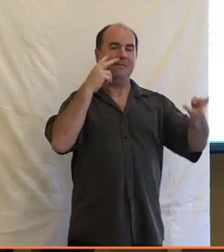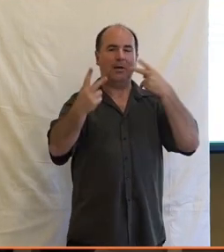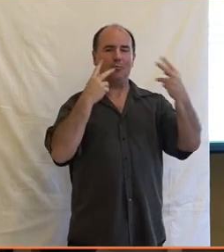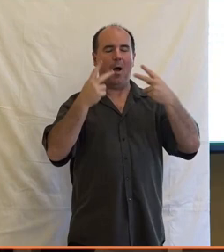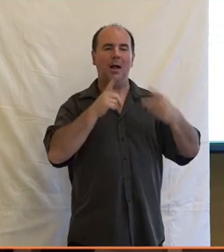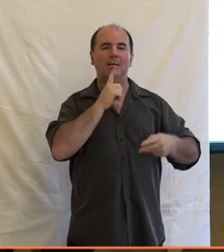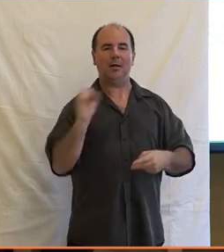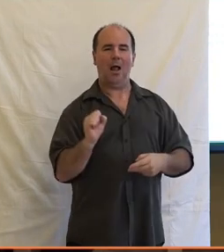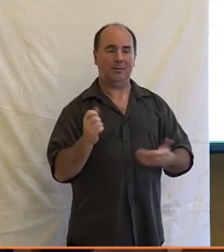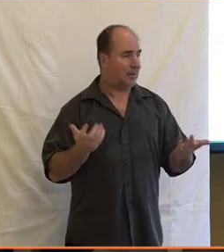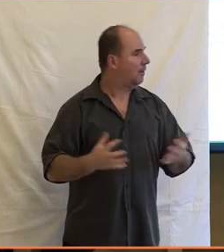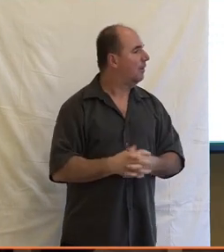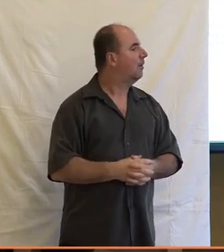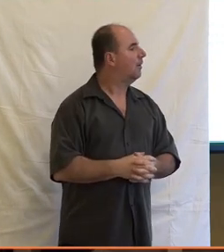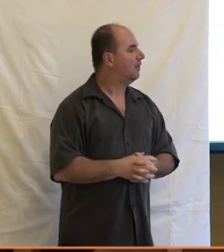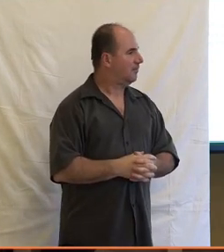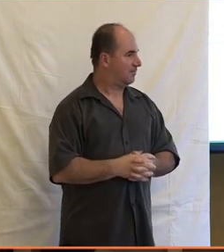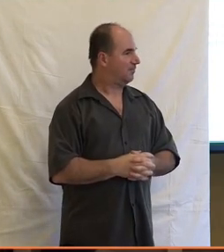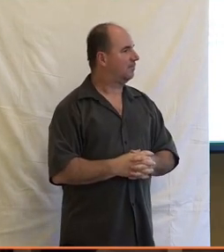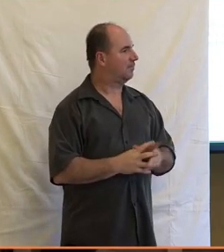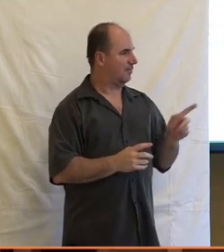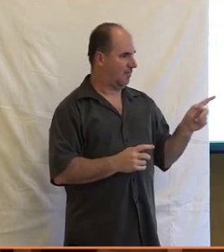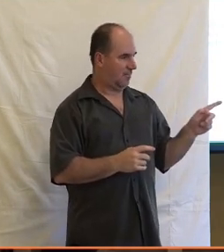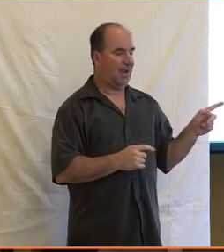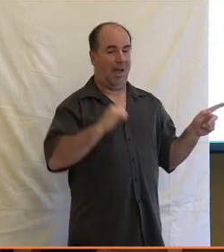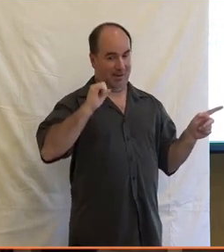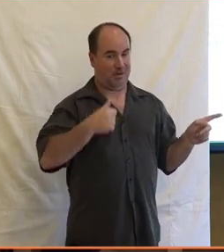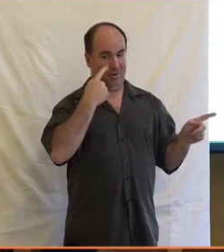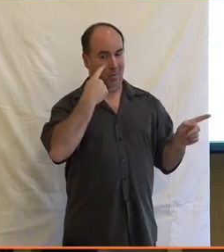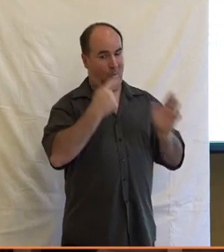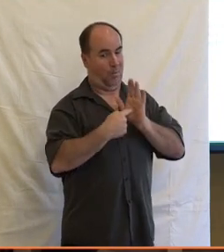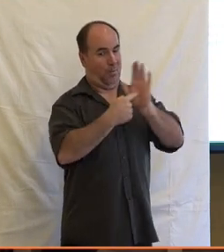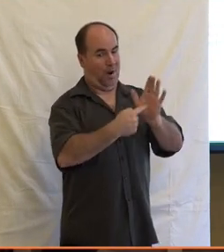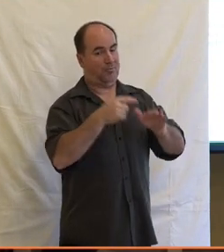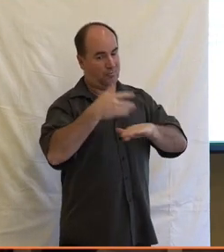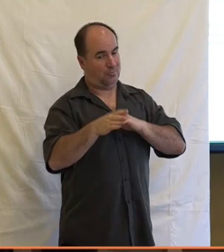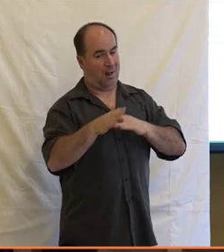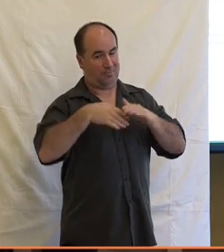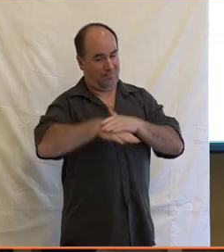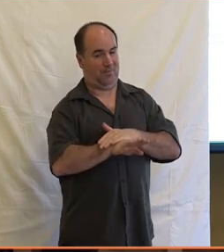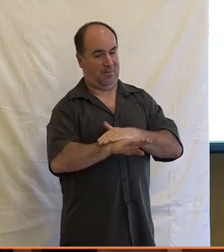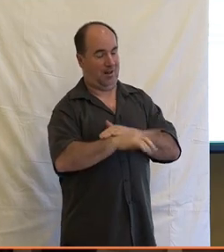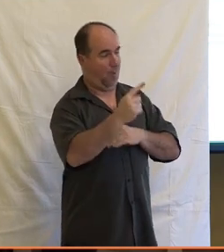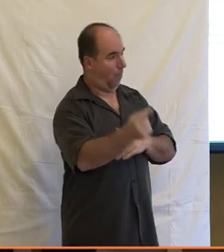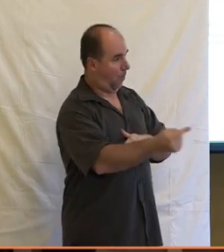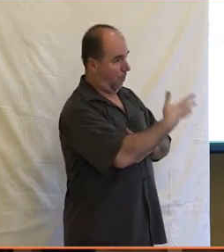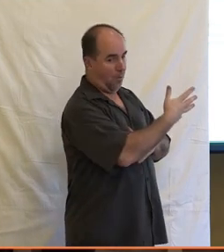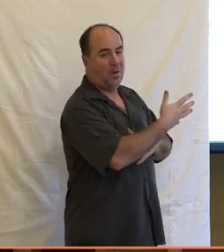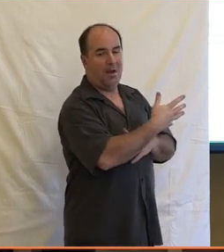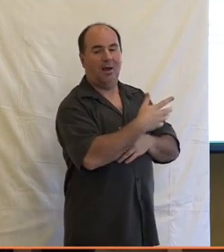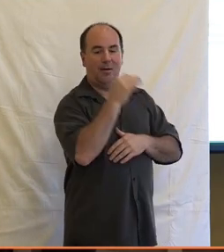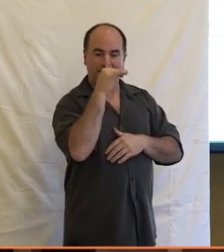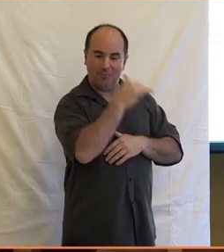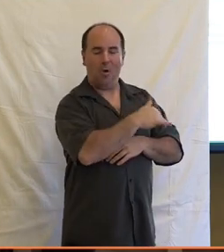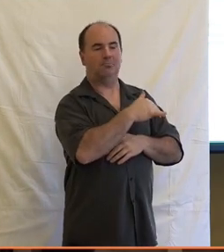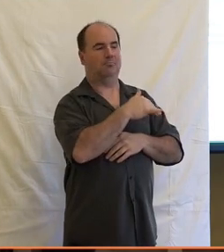tu otázku, tak vlastně využijeme toho, že tady máme jedno další video, které je právě o virtuální realitě. Pojďme se podívat